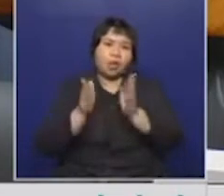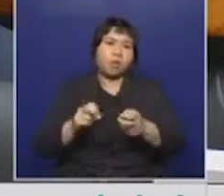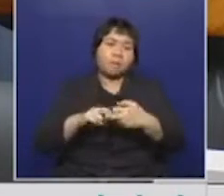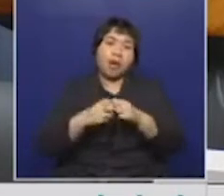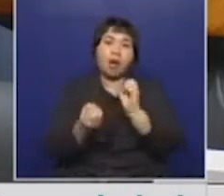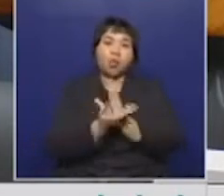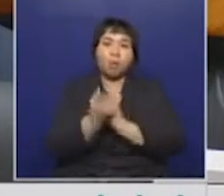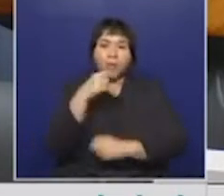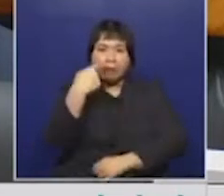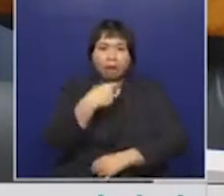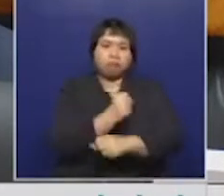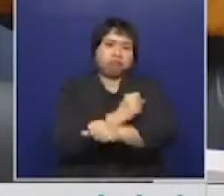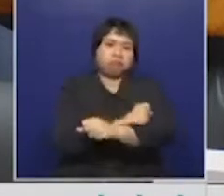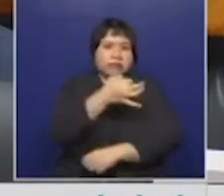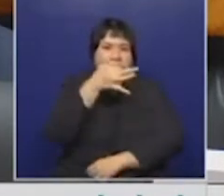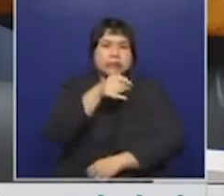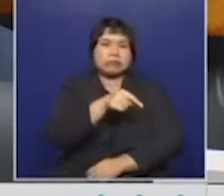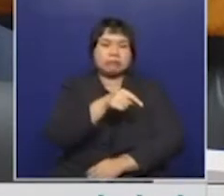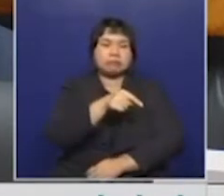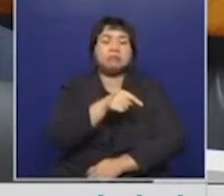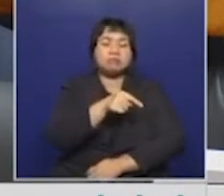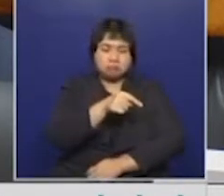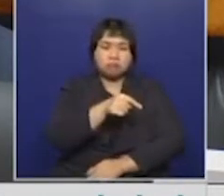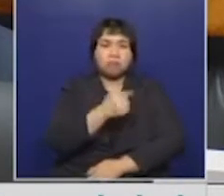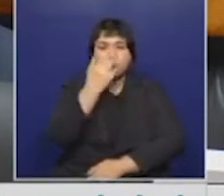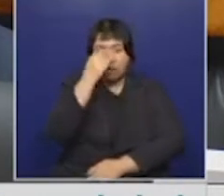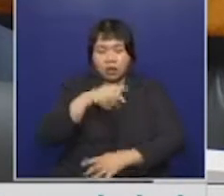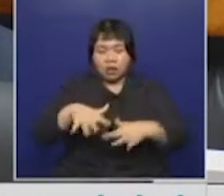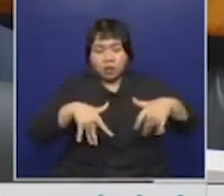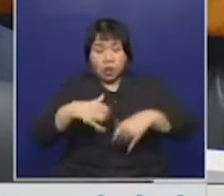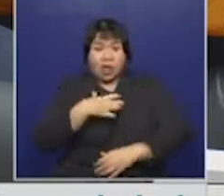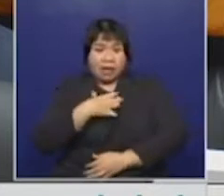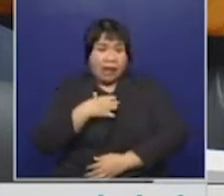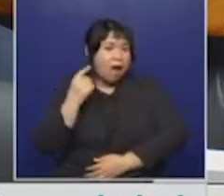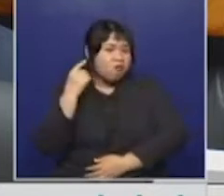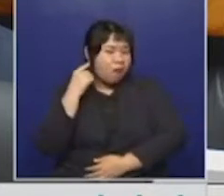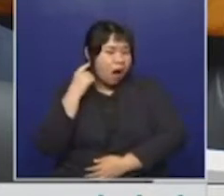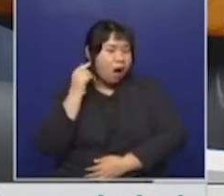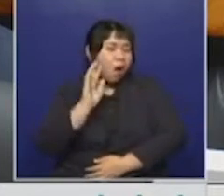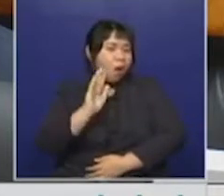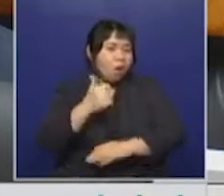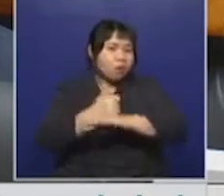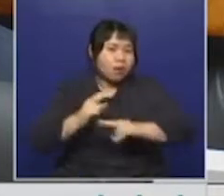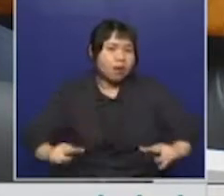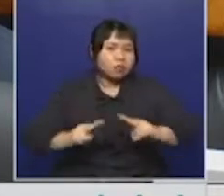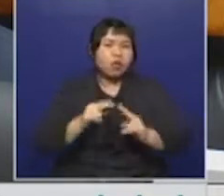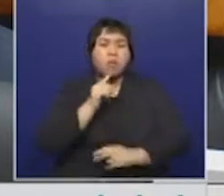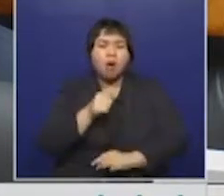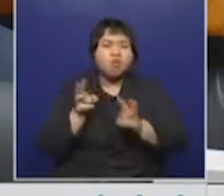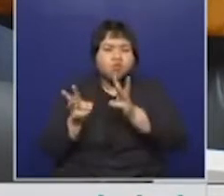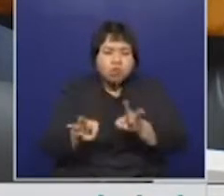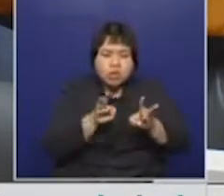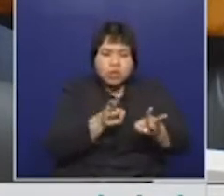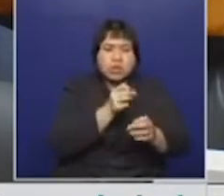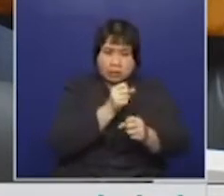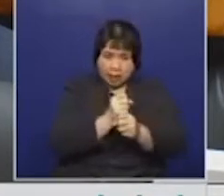กระทบจะดึงแรงงานทั้งหมดก็เพราะสิ่งที่ประชาชนอยากได้ยินจากปากเข้ารัฐมนตรีก็คือท่านจะทำอย่างไร